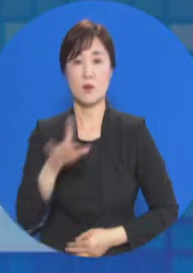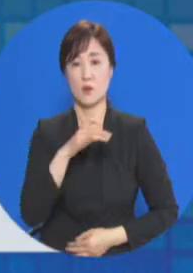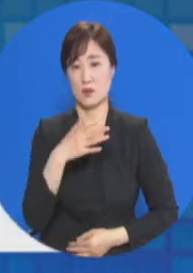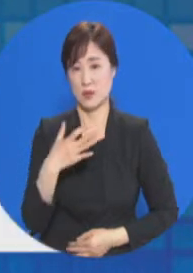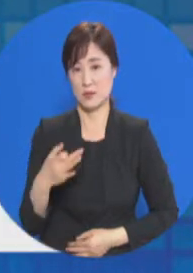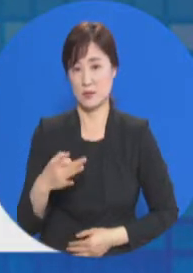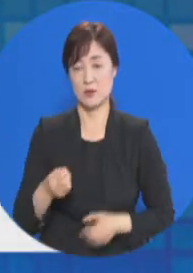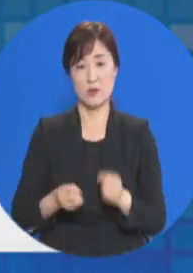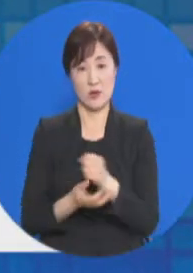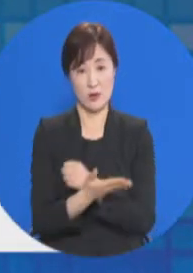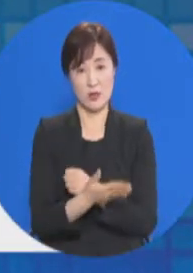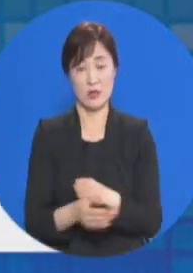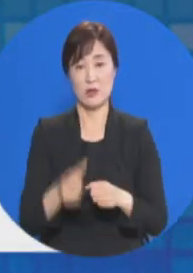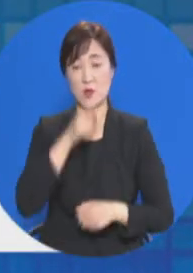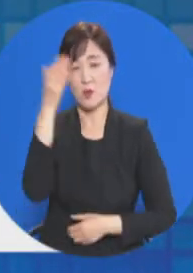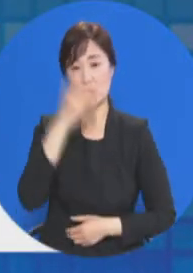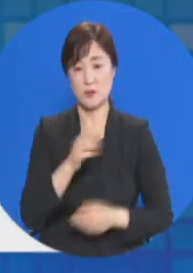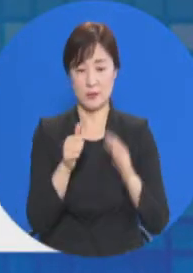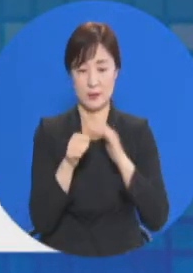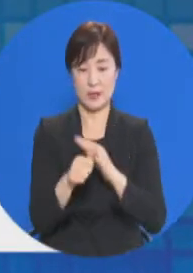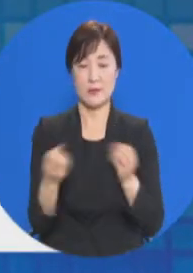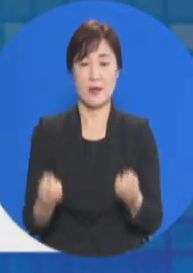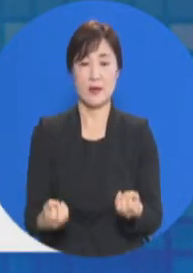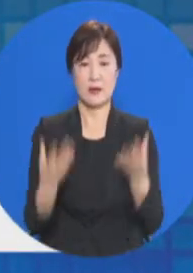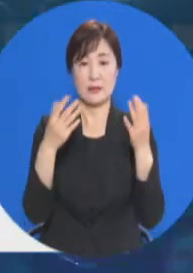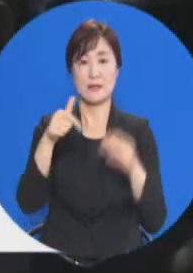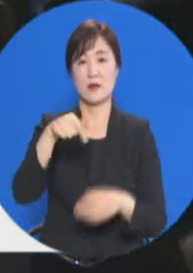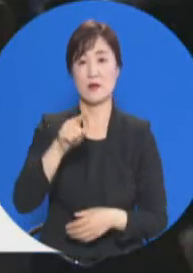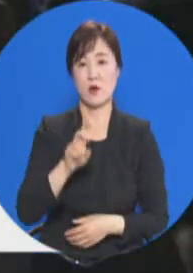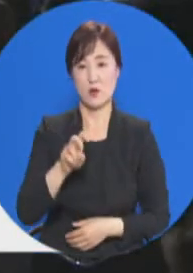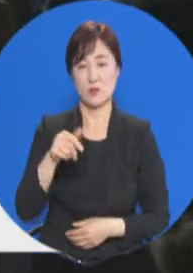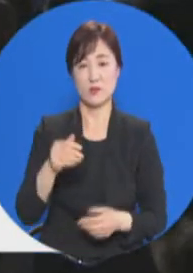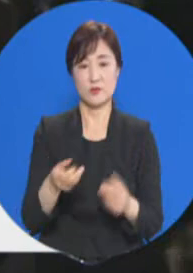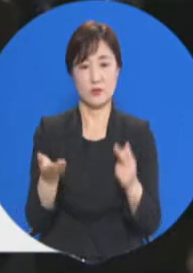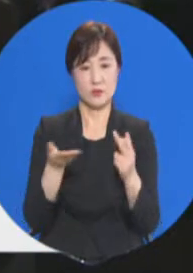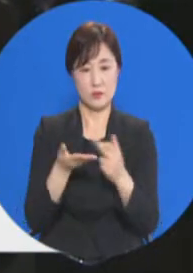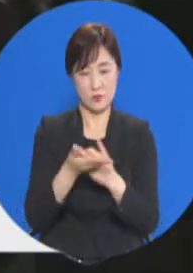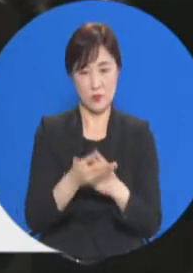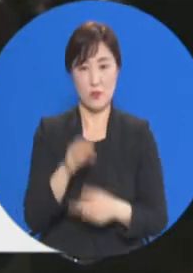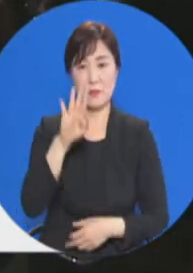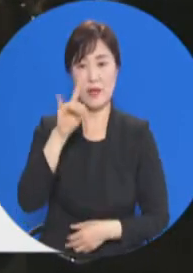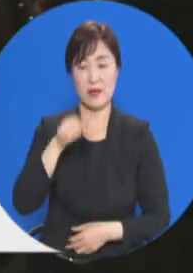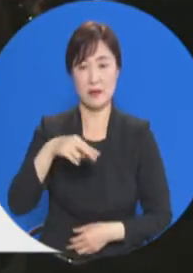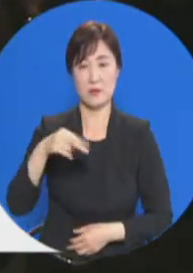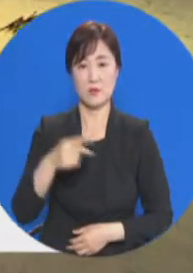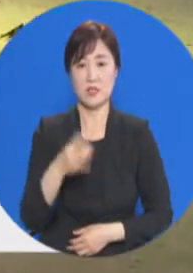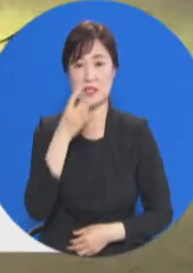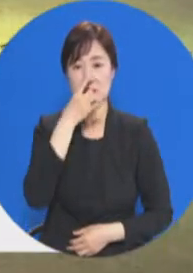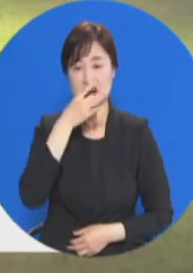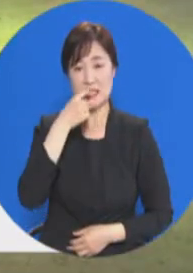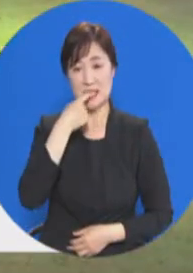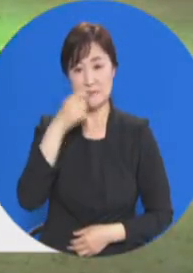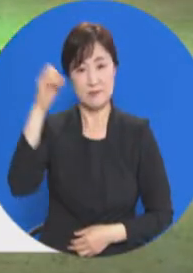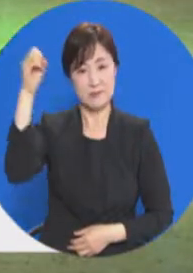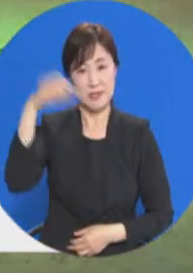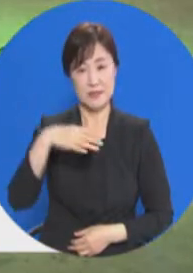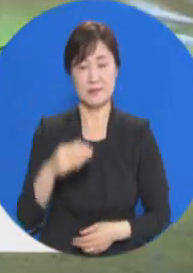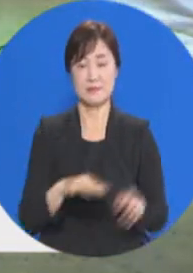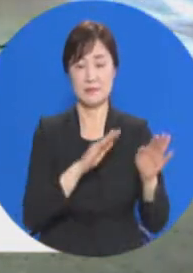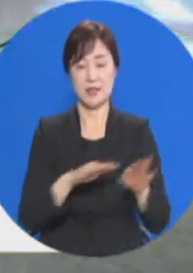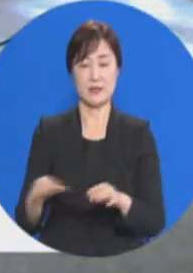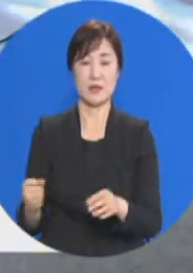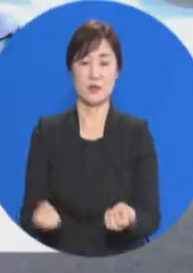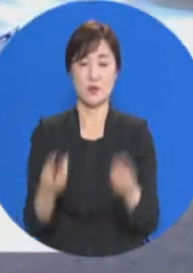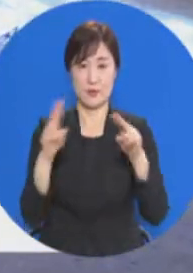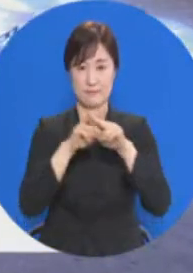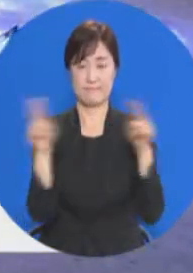코로나19의 여파로 여수 지역 대표 행사인 거문도 백도 은빛바다 체험 행사가 취소됐습니다. 행사 추진위원회는